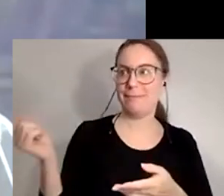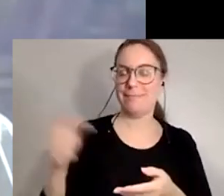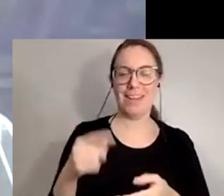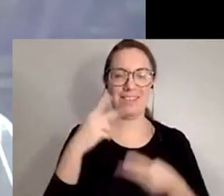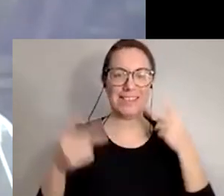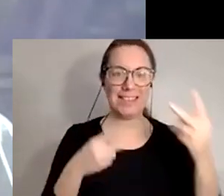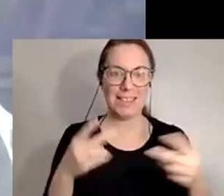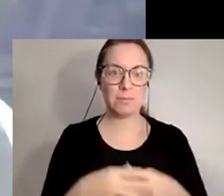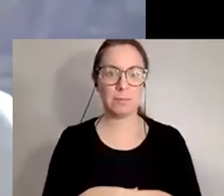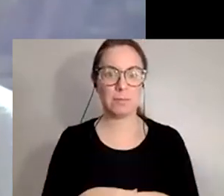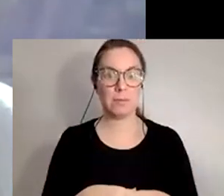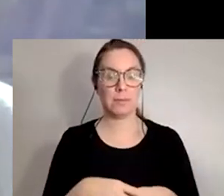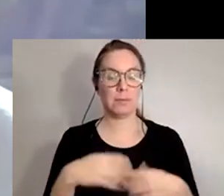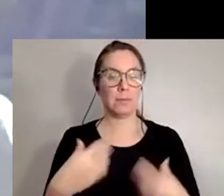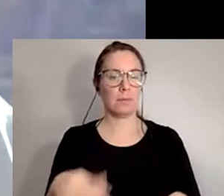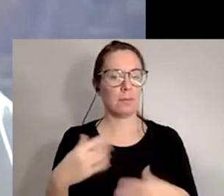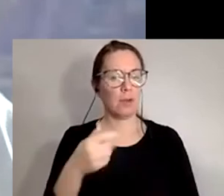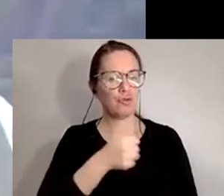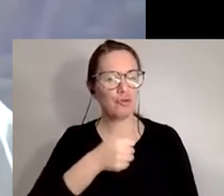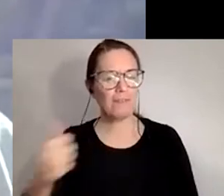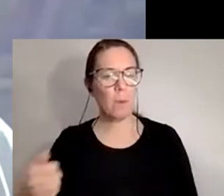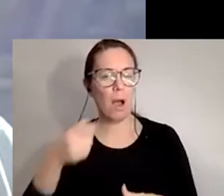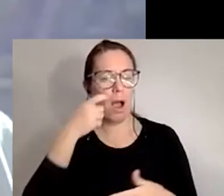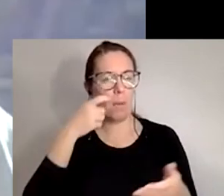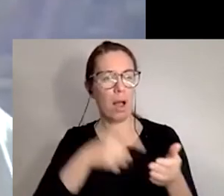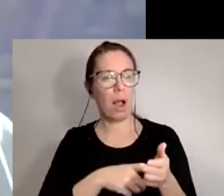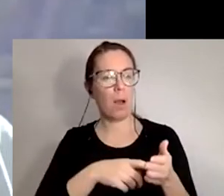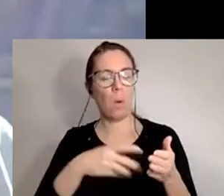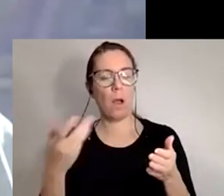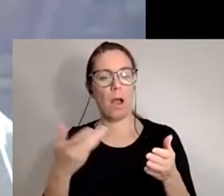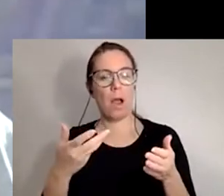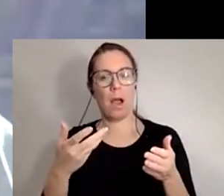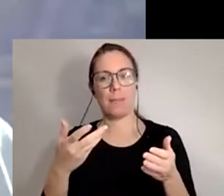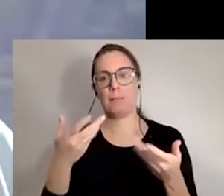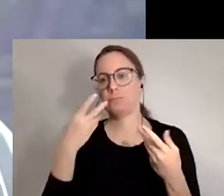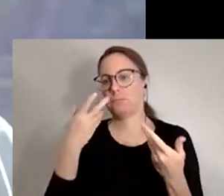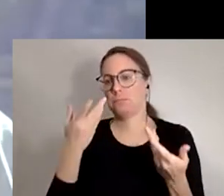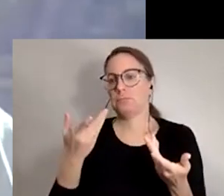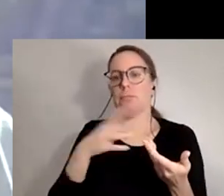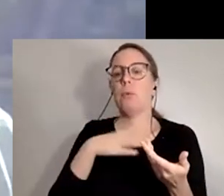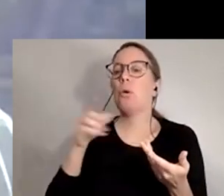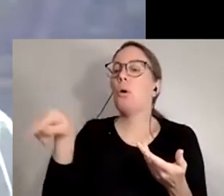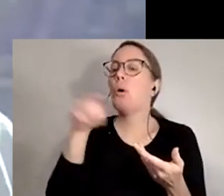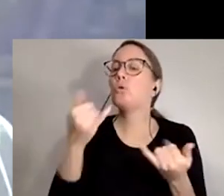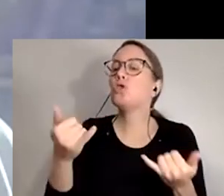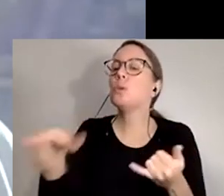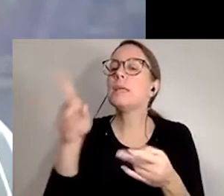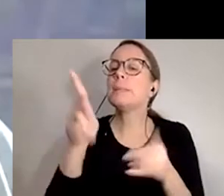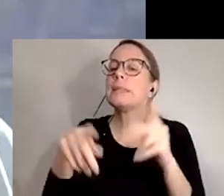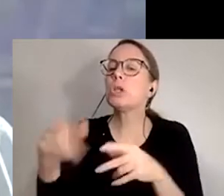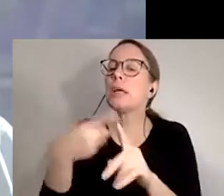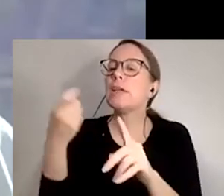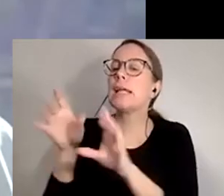nos… Alors, les collègues qui sont ici aujourd'hui, donc en anthropologie, en sciences de l'éducation,